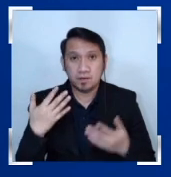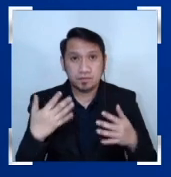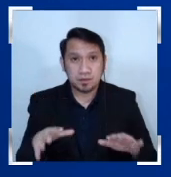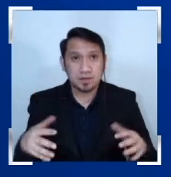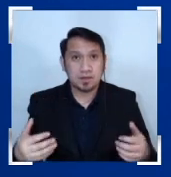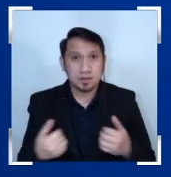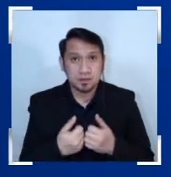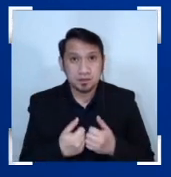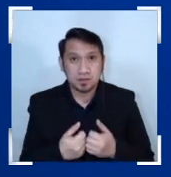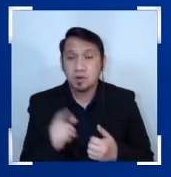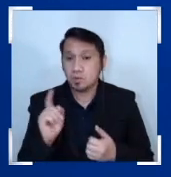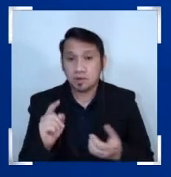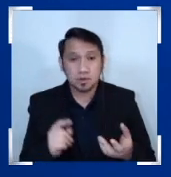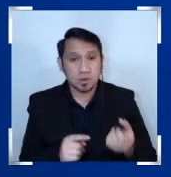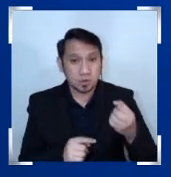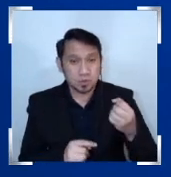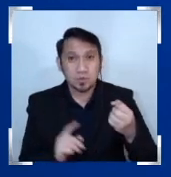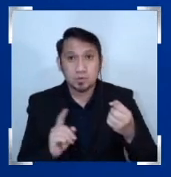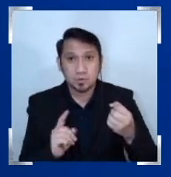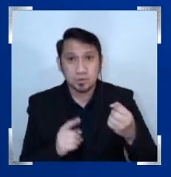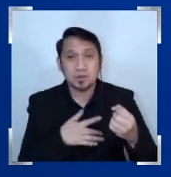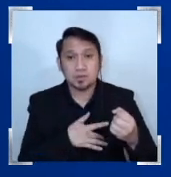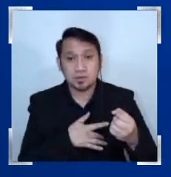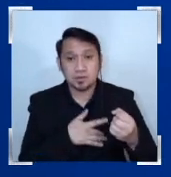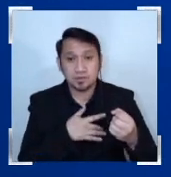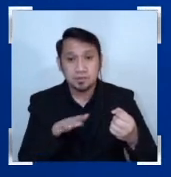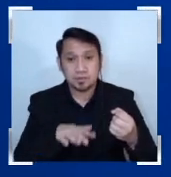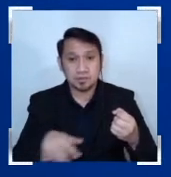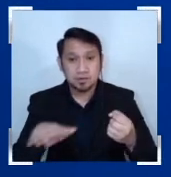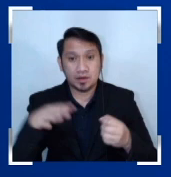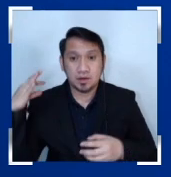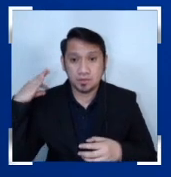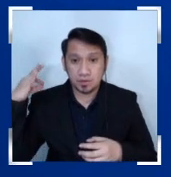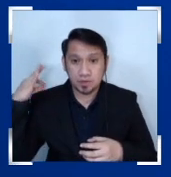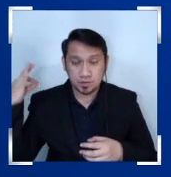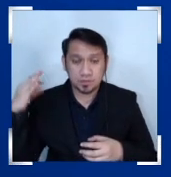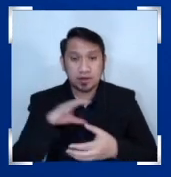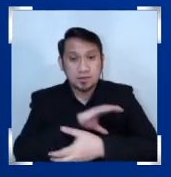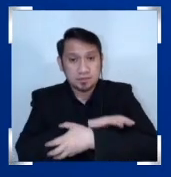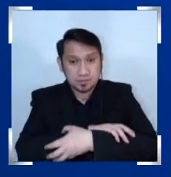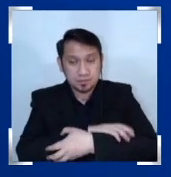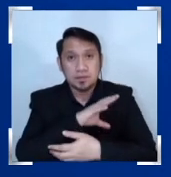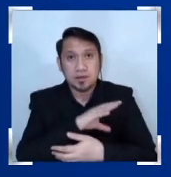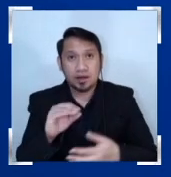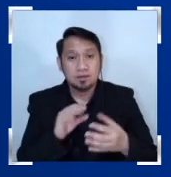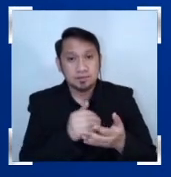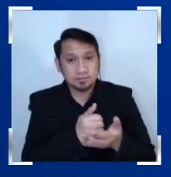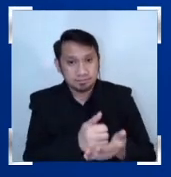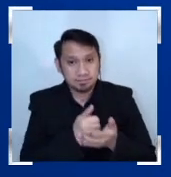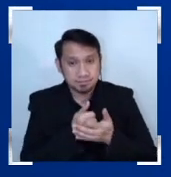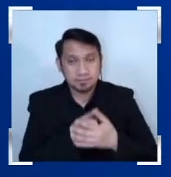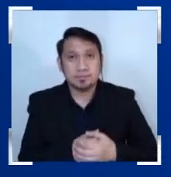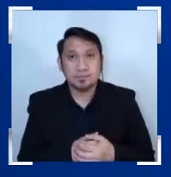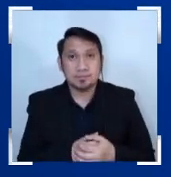sandata nila ay ang ginising nilang kilusan ng boluntarismo, bayanihan at pakikipagkapwa. Paghimok din